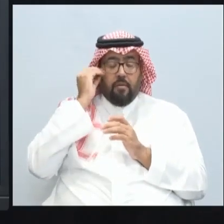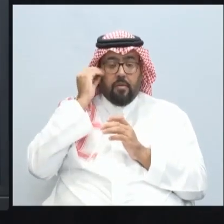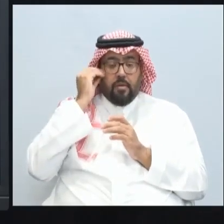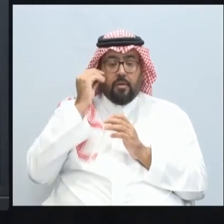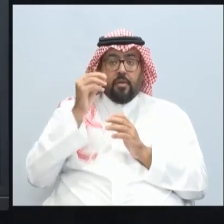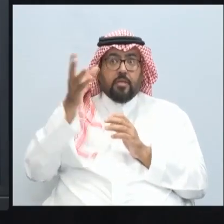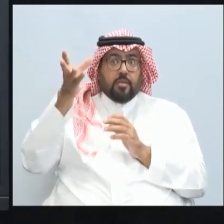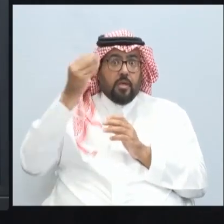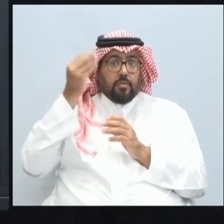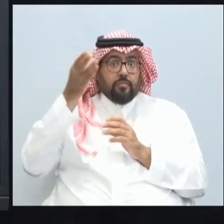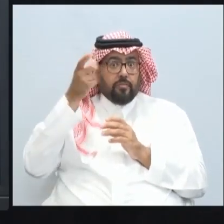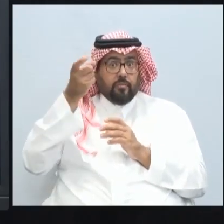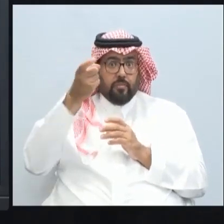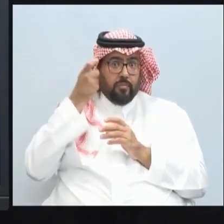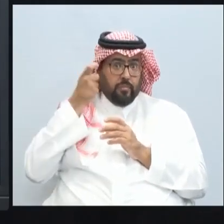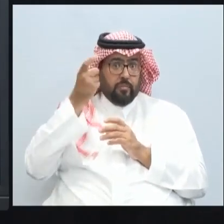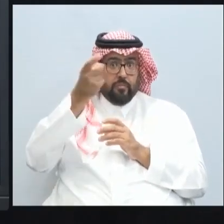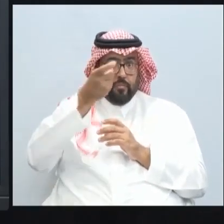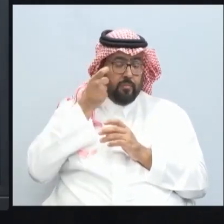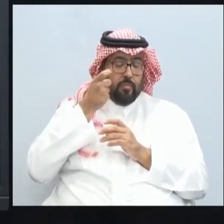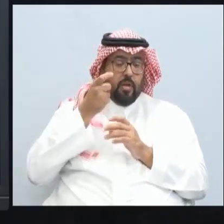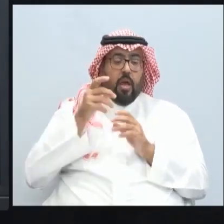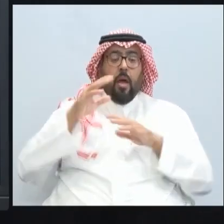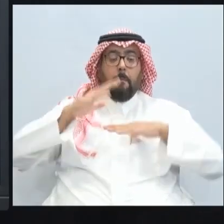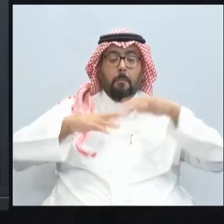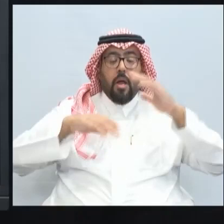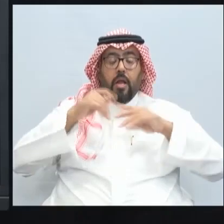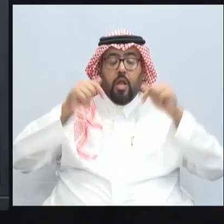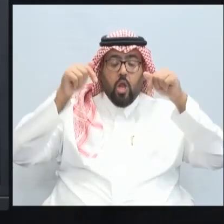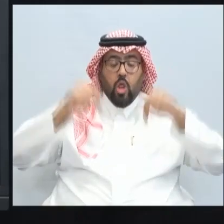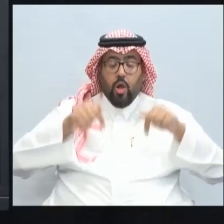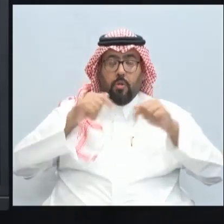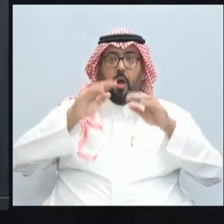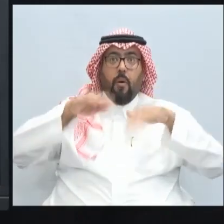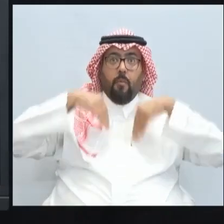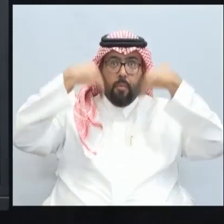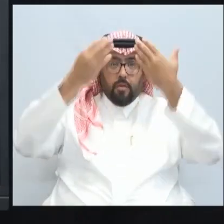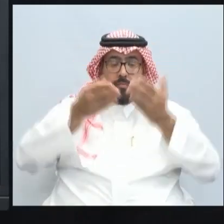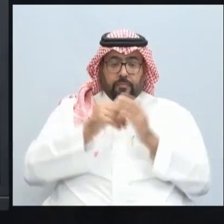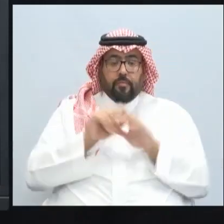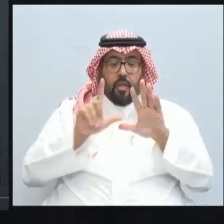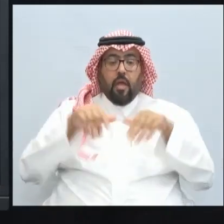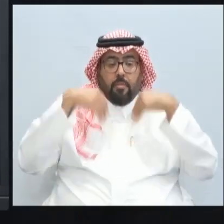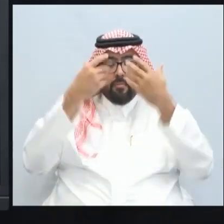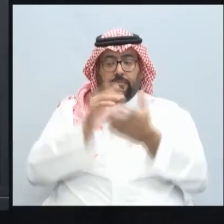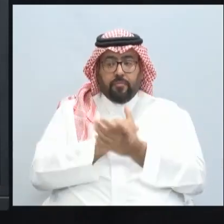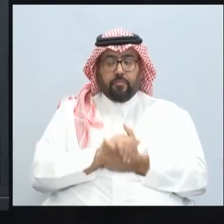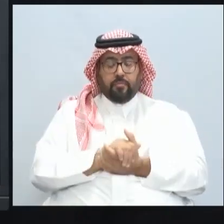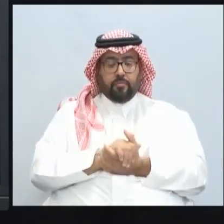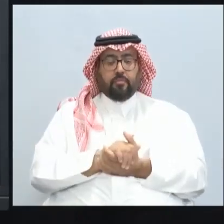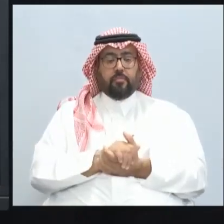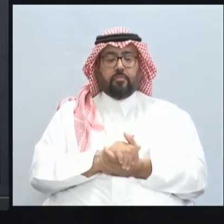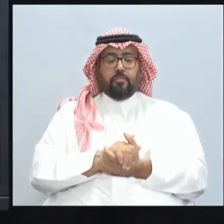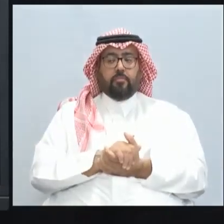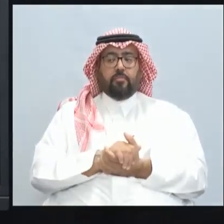ونكتسب هذه المهاره ليومنا ولغدنا ولا ايامنا المقبله ابناء وبنات